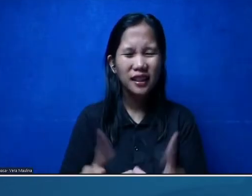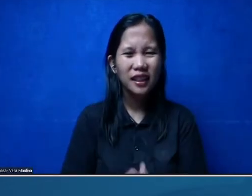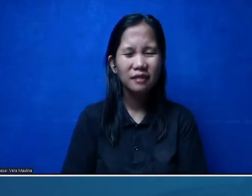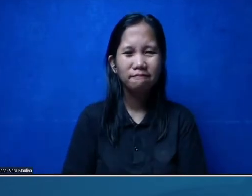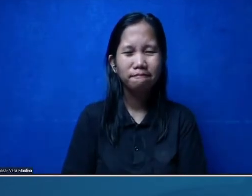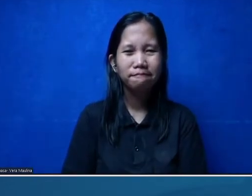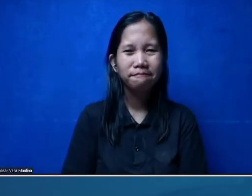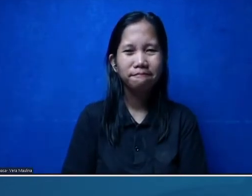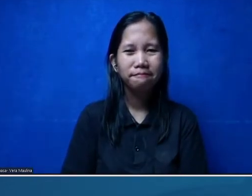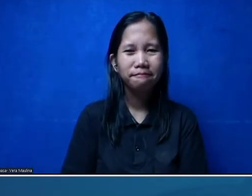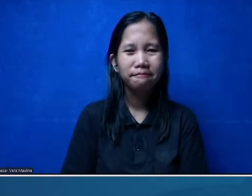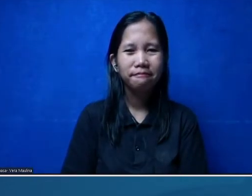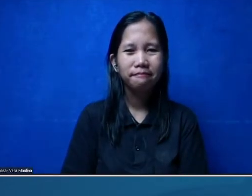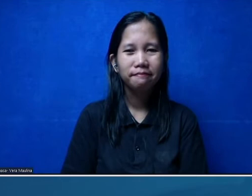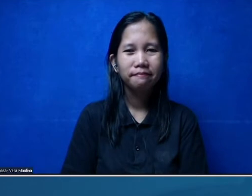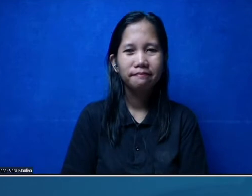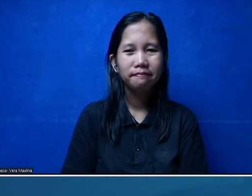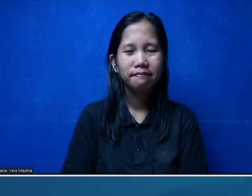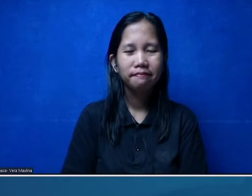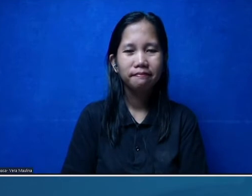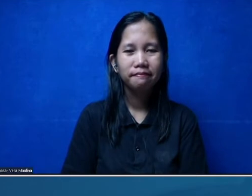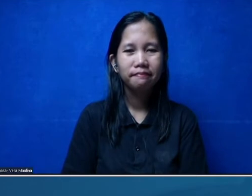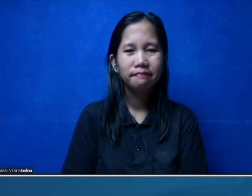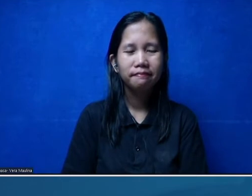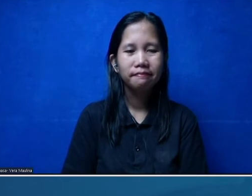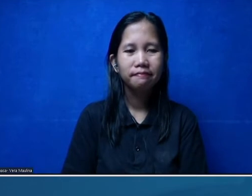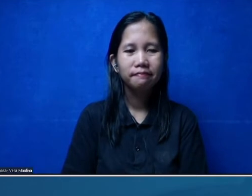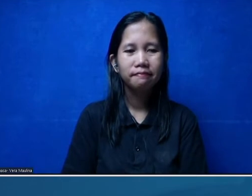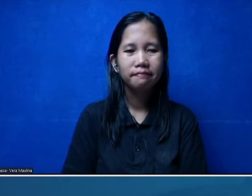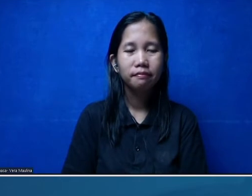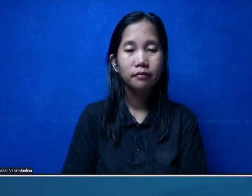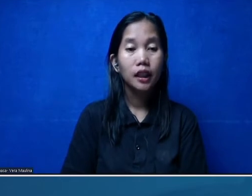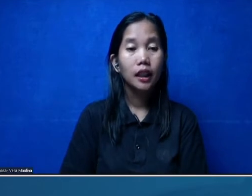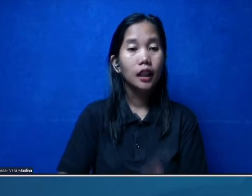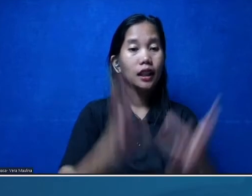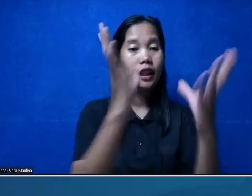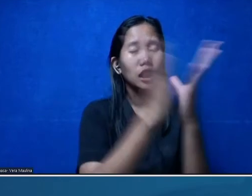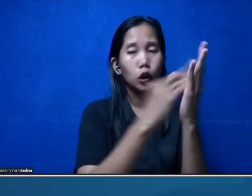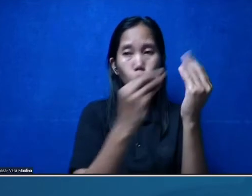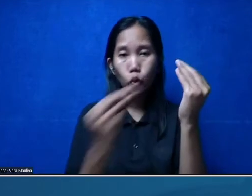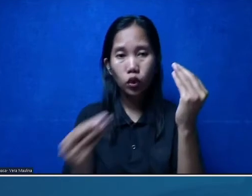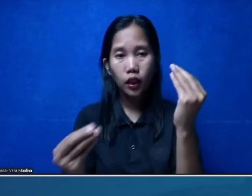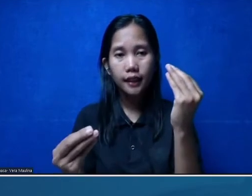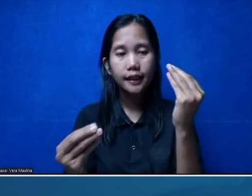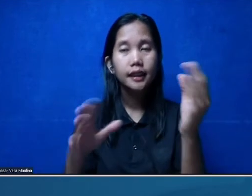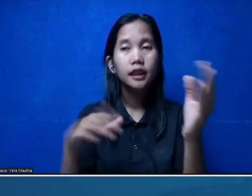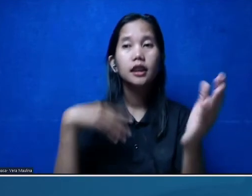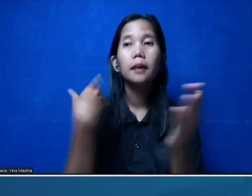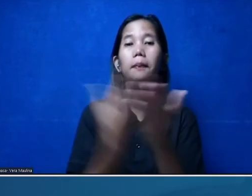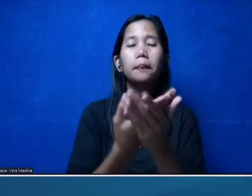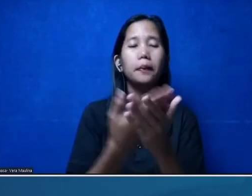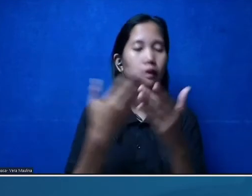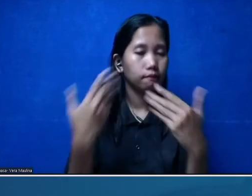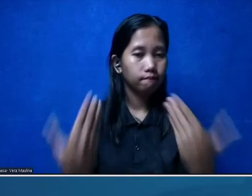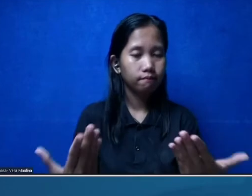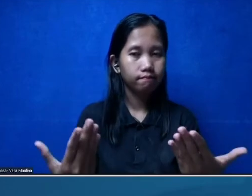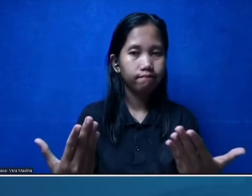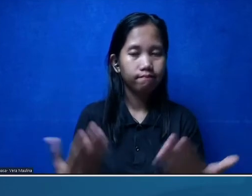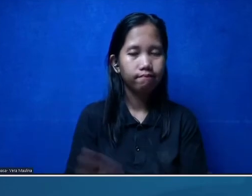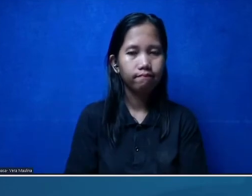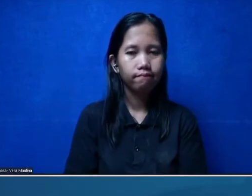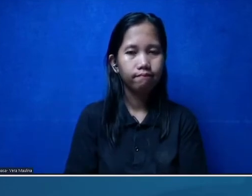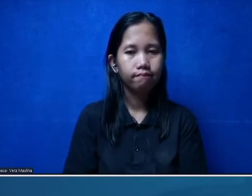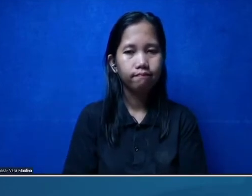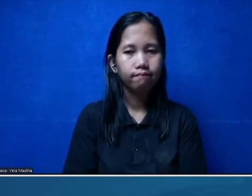Adam dan Hawa dan untuk keturunannya bahkan sampai kepada kita udah sudah Nah kita perlu ketahui